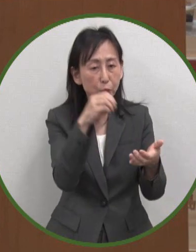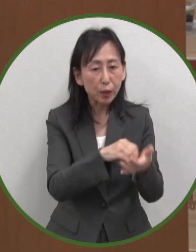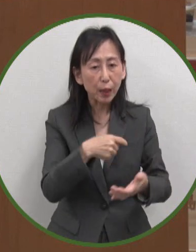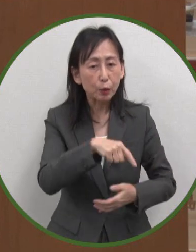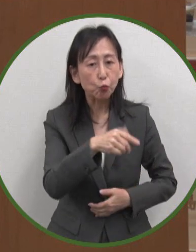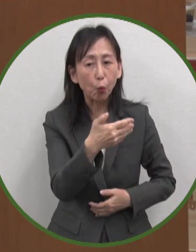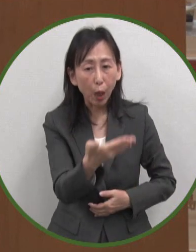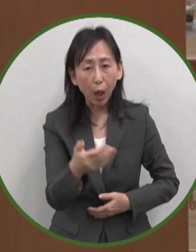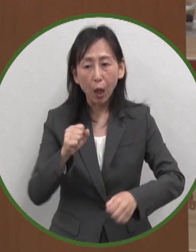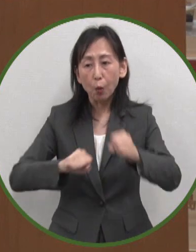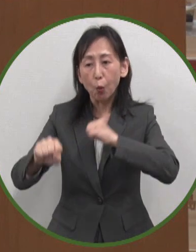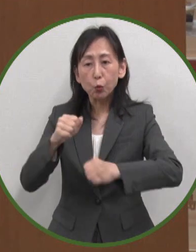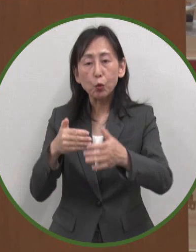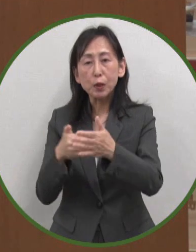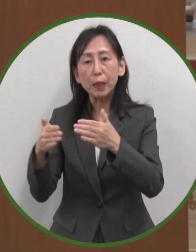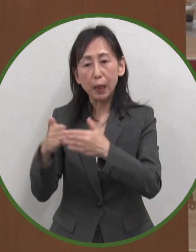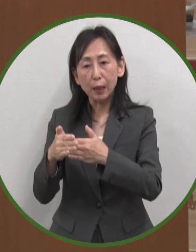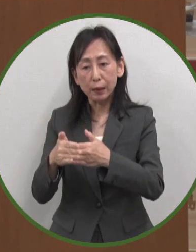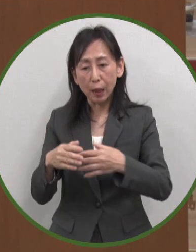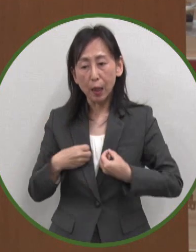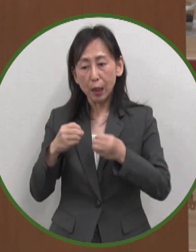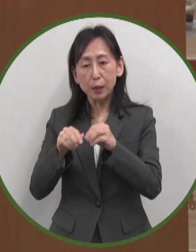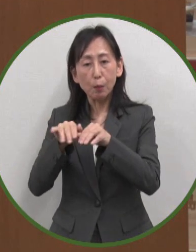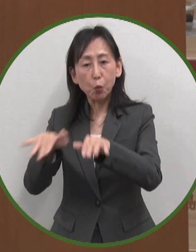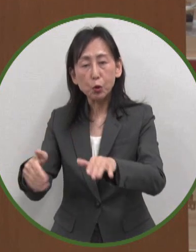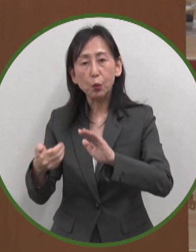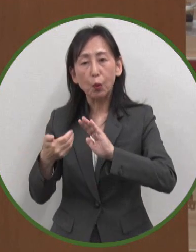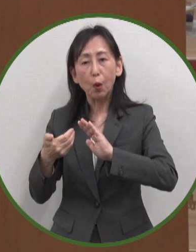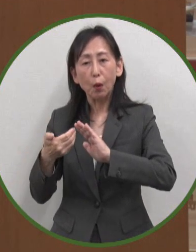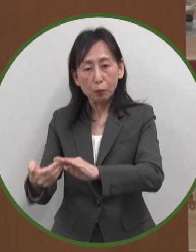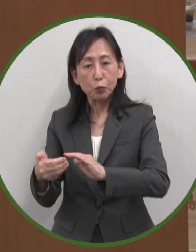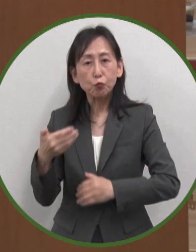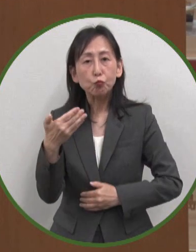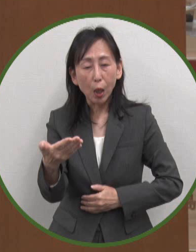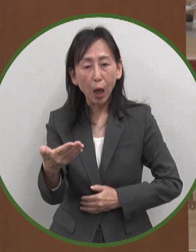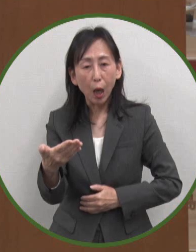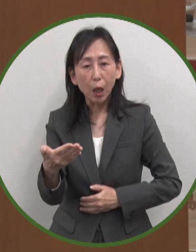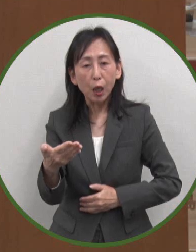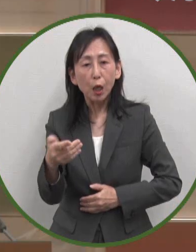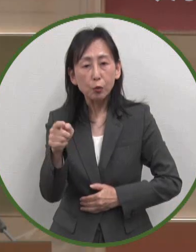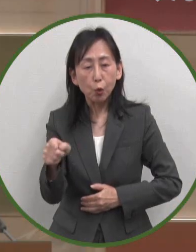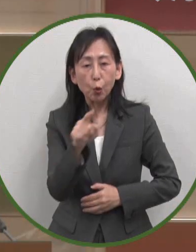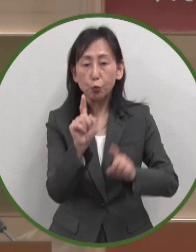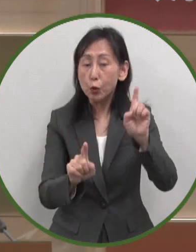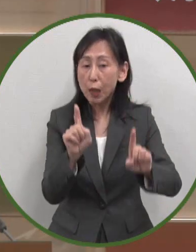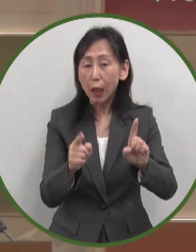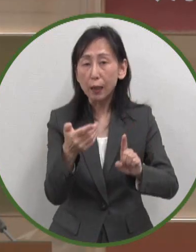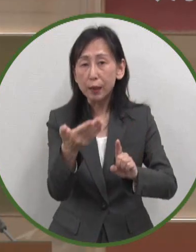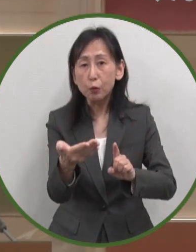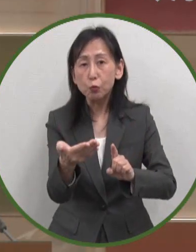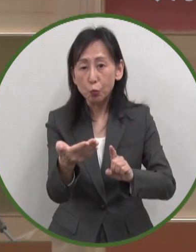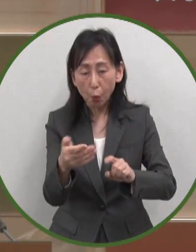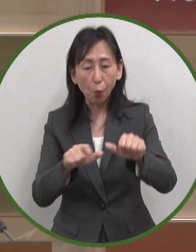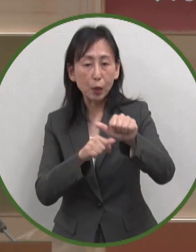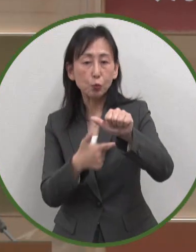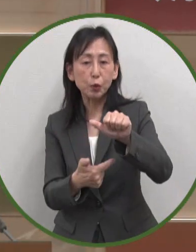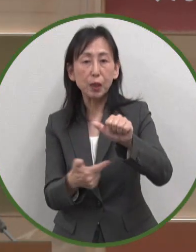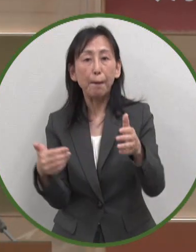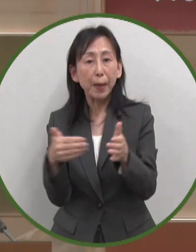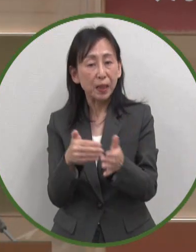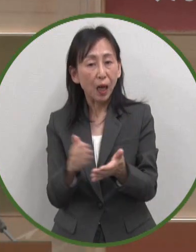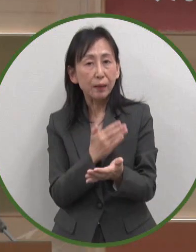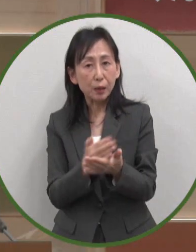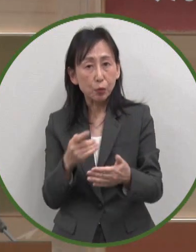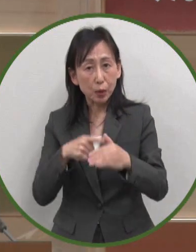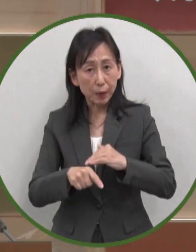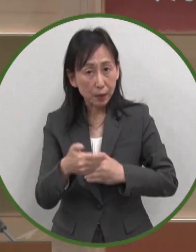を取ることで感染防止をするかということを5月6日までに判断すると、そういうことでよろしいでしょうか。 そうです、あのちょっと繰り返しになります